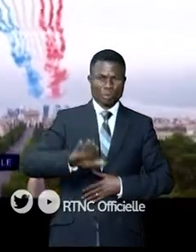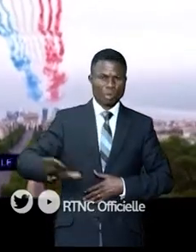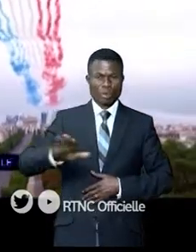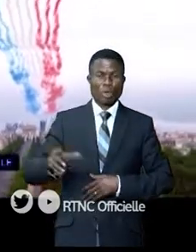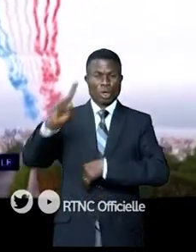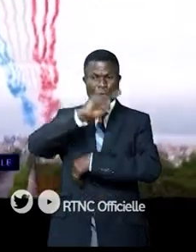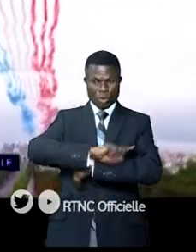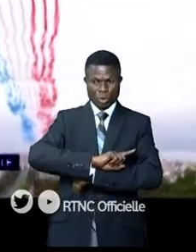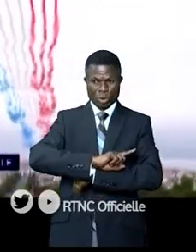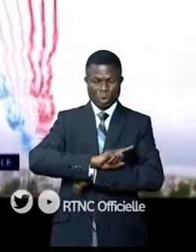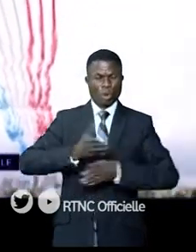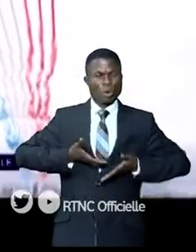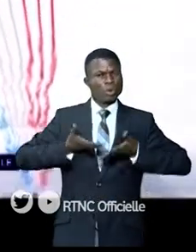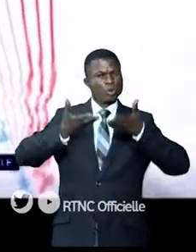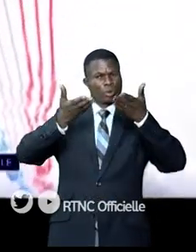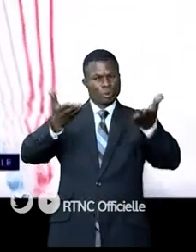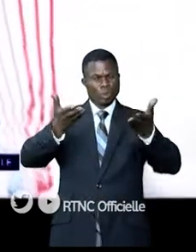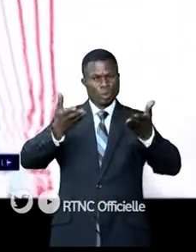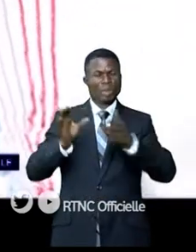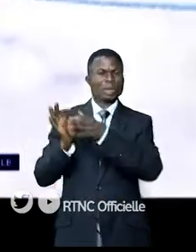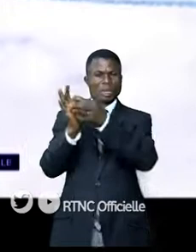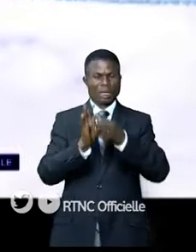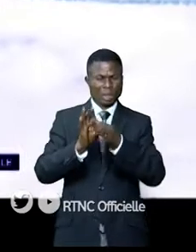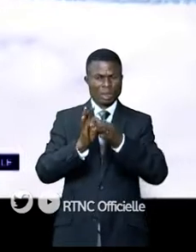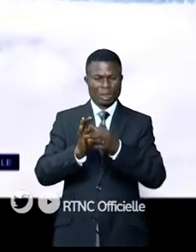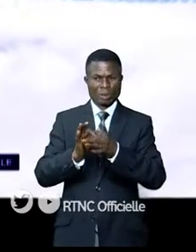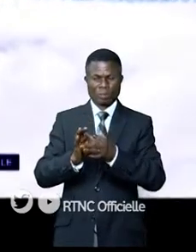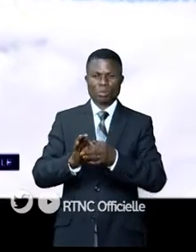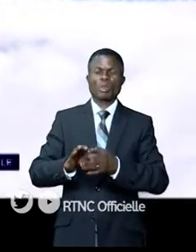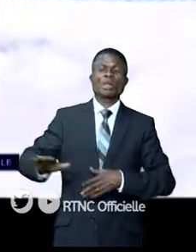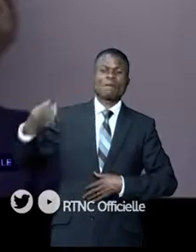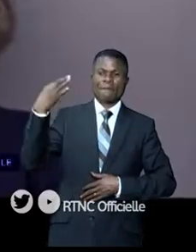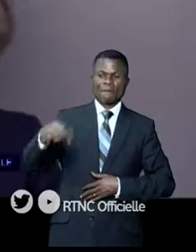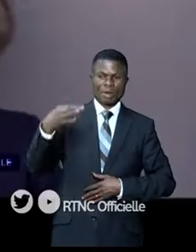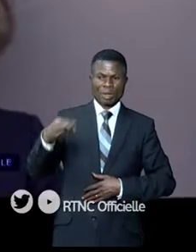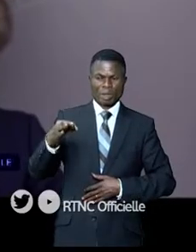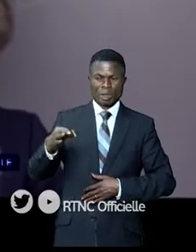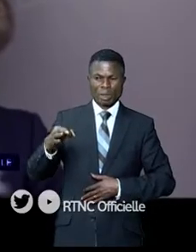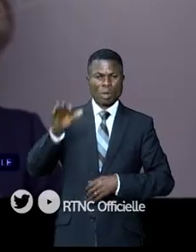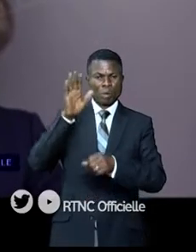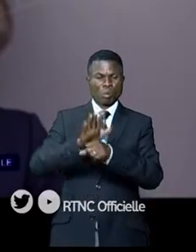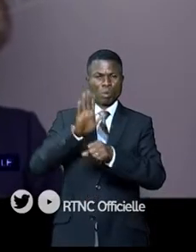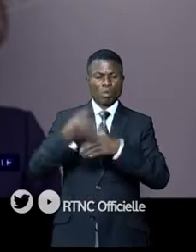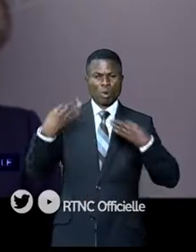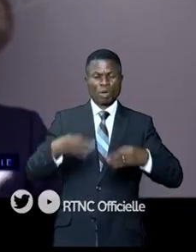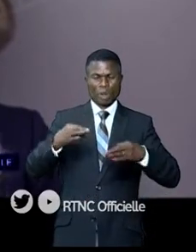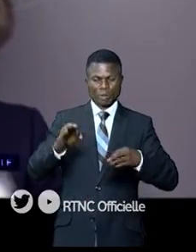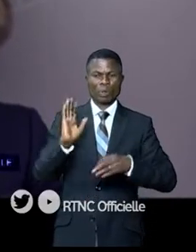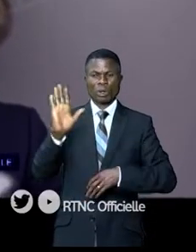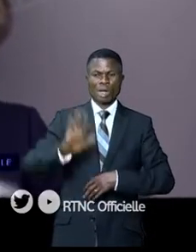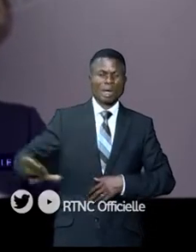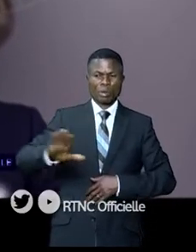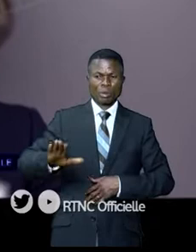Cette journée est consacrée à l'unité de l'État français. C'est l'une des nombreuses fêtes révolutionnaires.